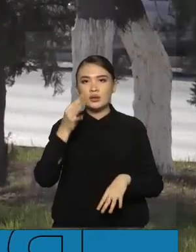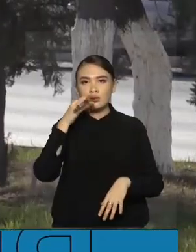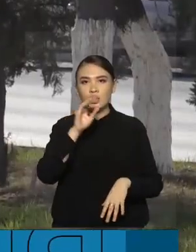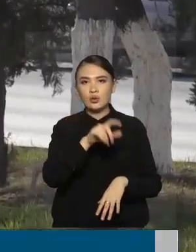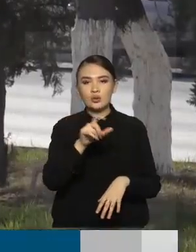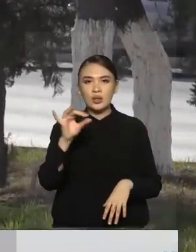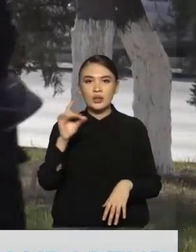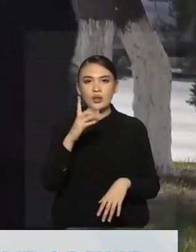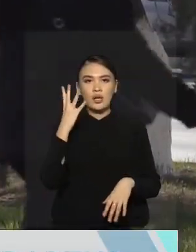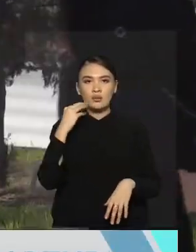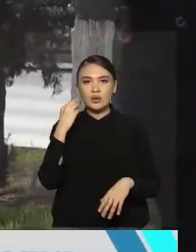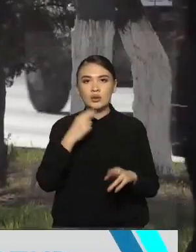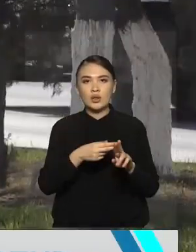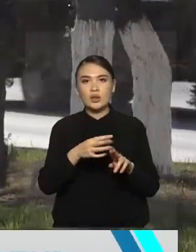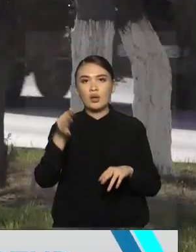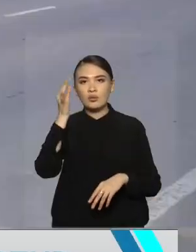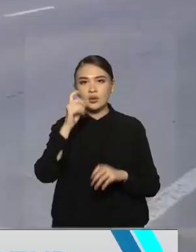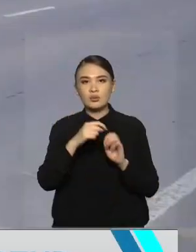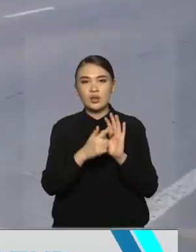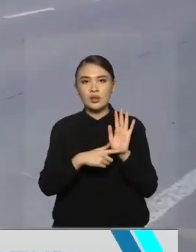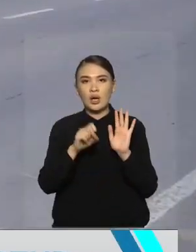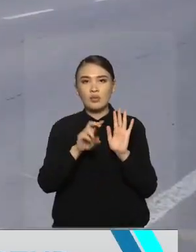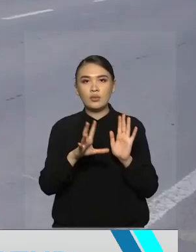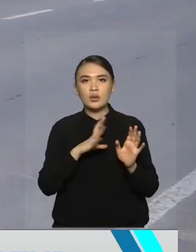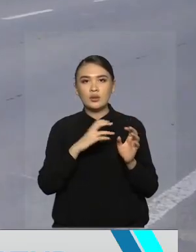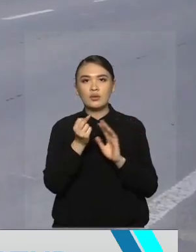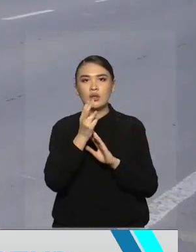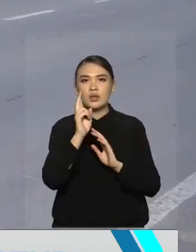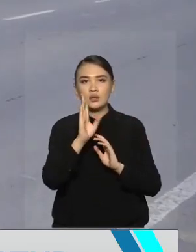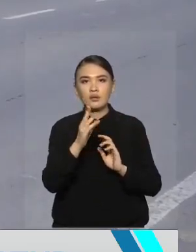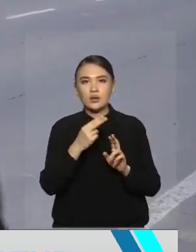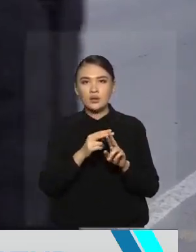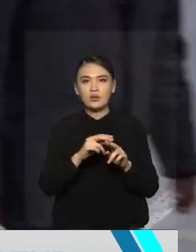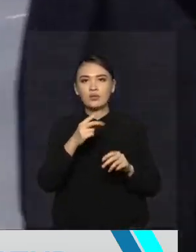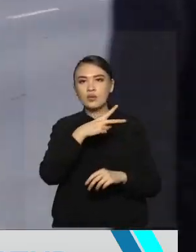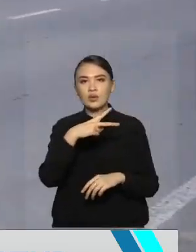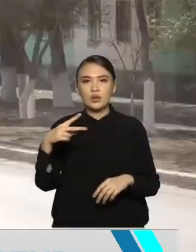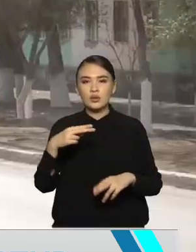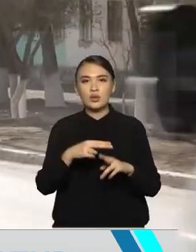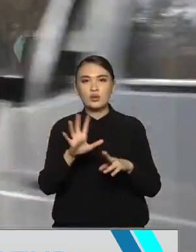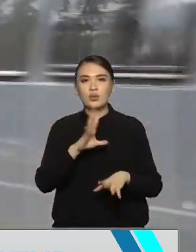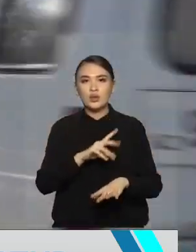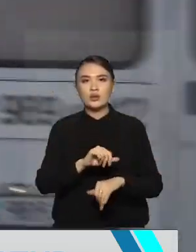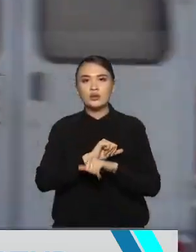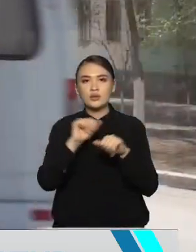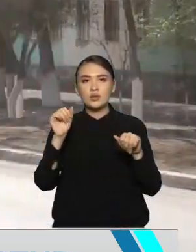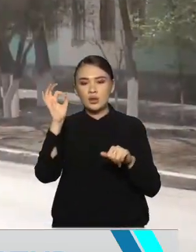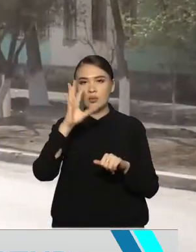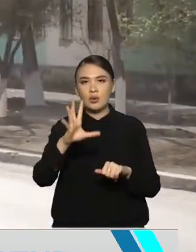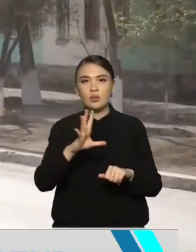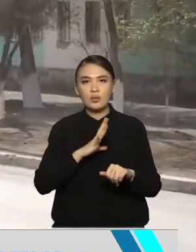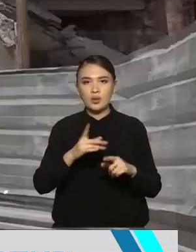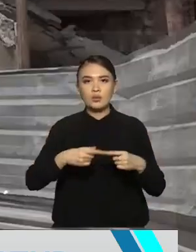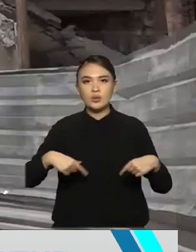Алматы напомню 17 апреля 12 квартир на двухэтажном доме произошел взрыв с обрушением на